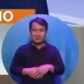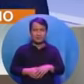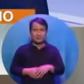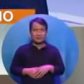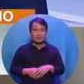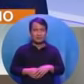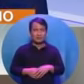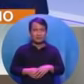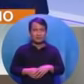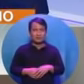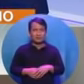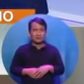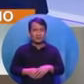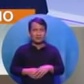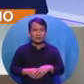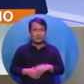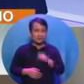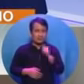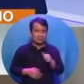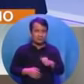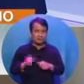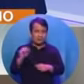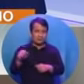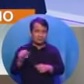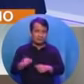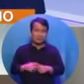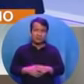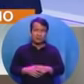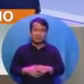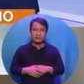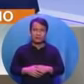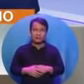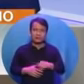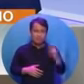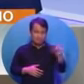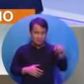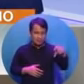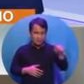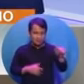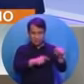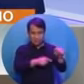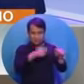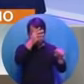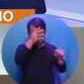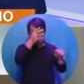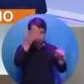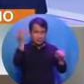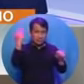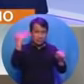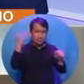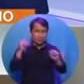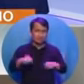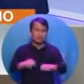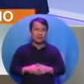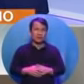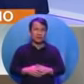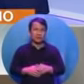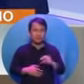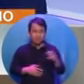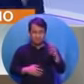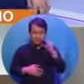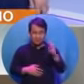stepmom po pala ito, ano? Stepmother mo, hindi mo talaga tunay nanay. Opo. Okay. NPA yung tatay nito dati? Si